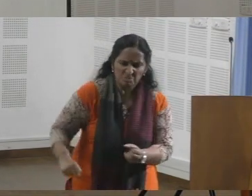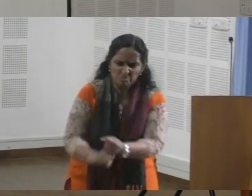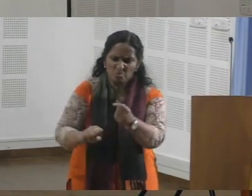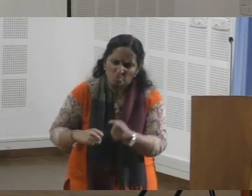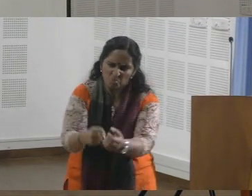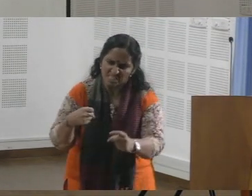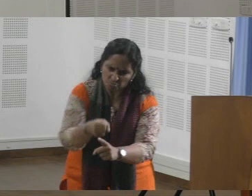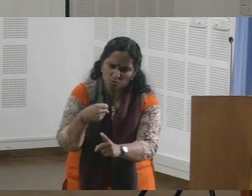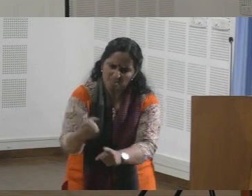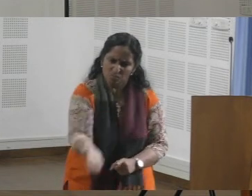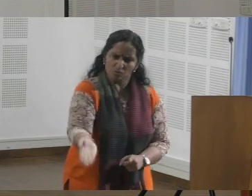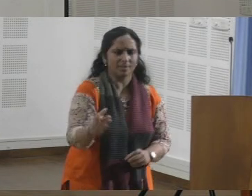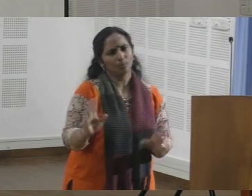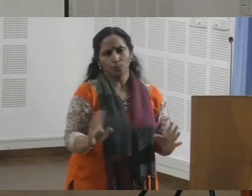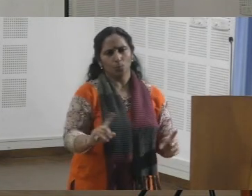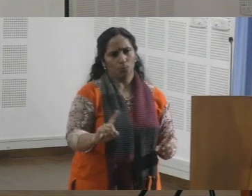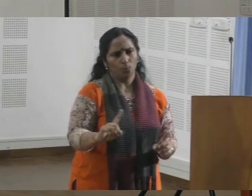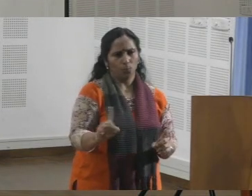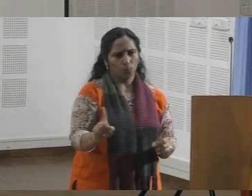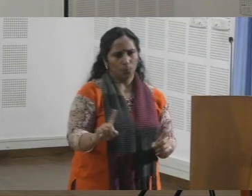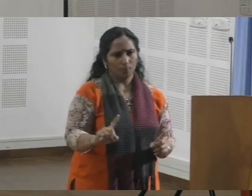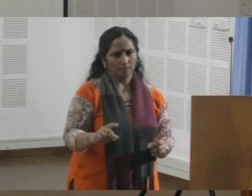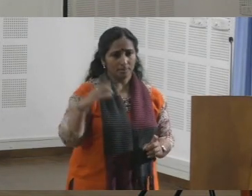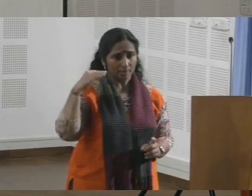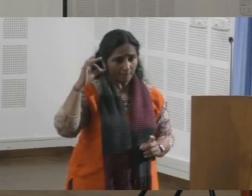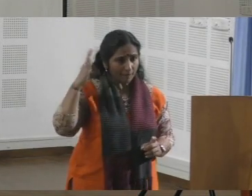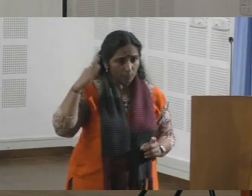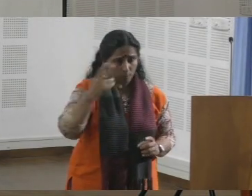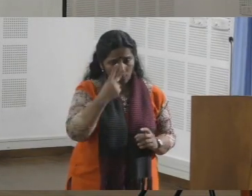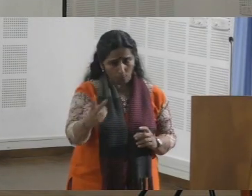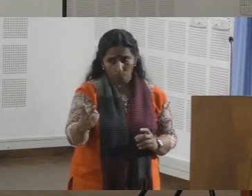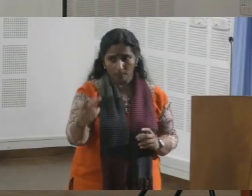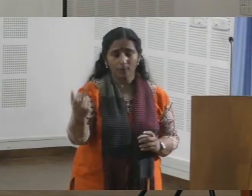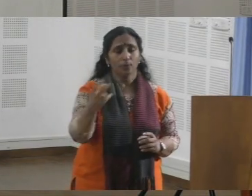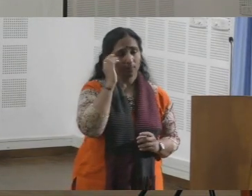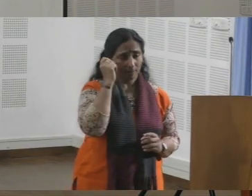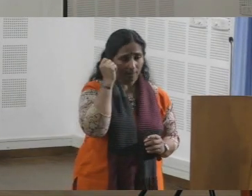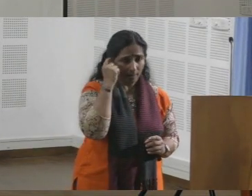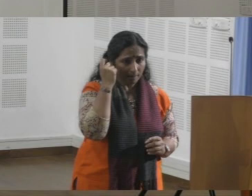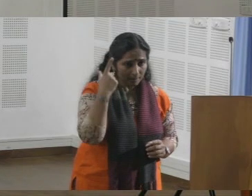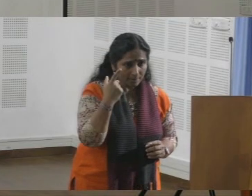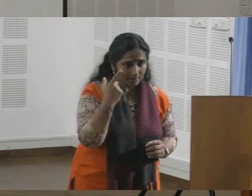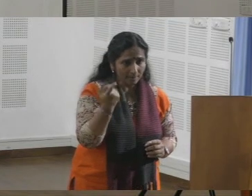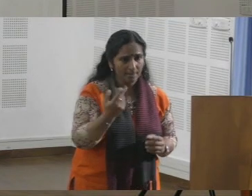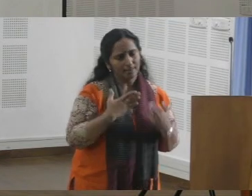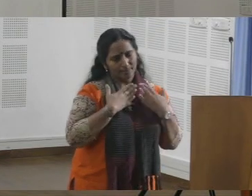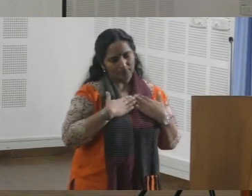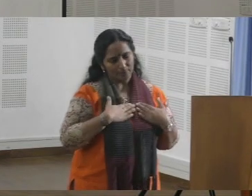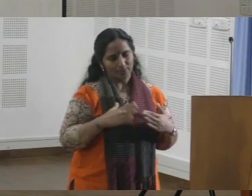ചെയ്തും അങ്ങനെയല്ല. എപ്പോഴും ഇപ്പോൾ എൻ്റെ വീഡിയോസ് കാണുന്നവർക്കറിയാം അത്രയും പ്ലേഫുള്ളായിട്ടും